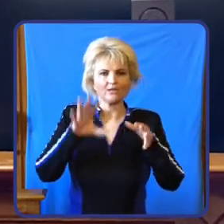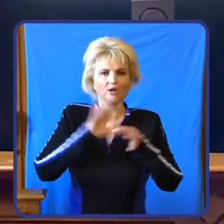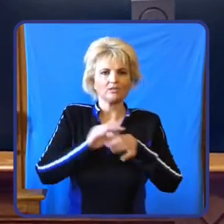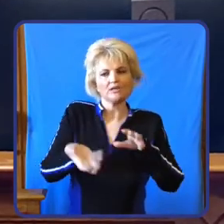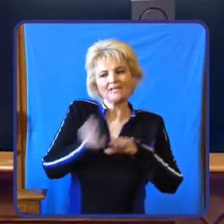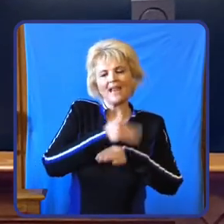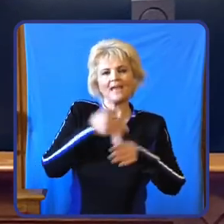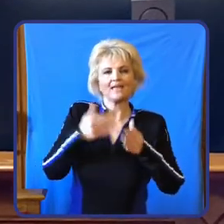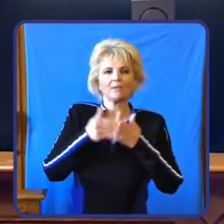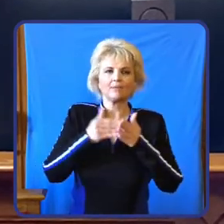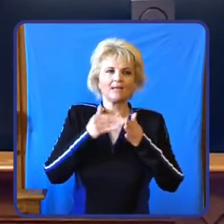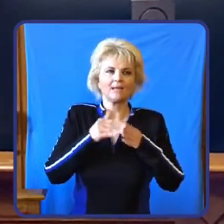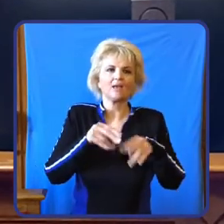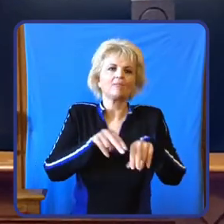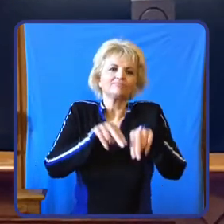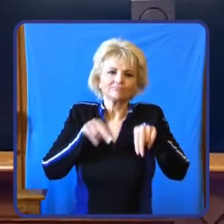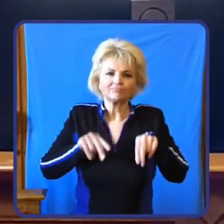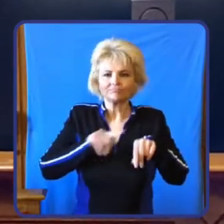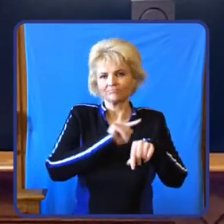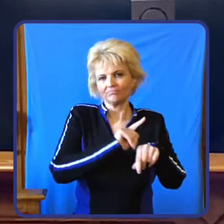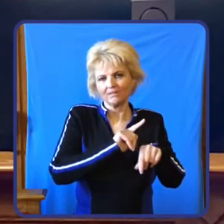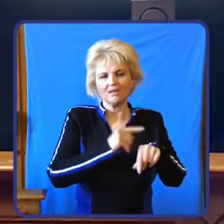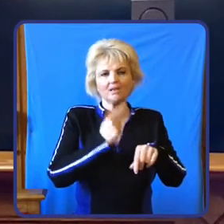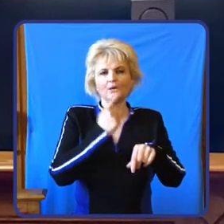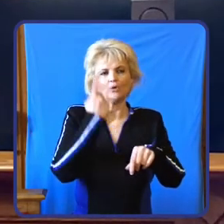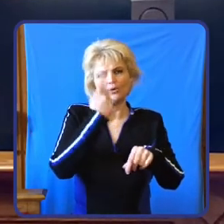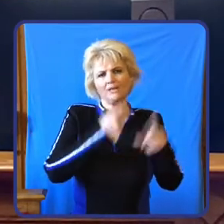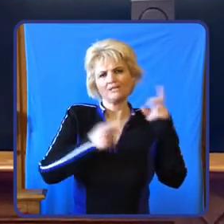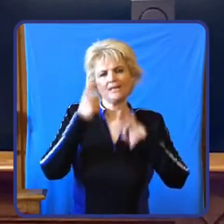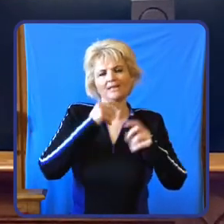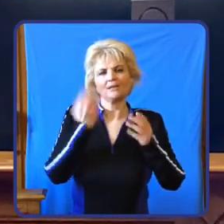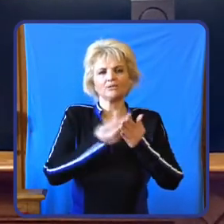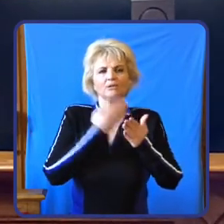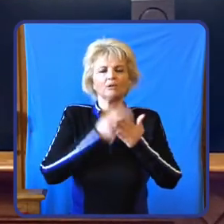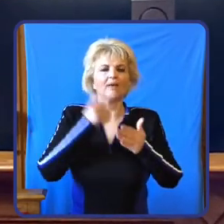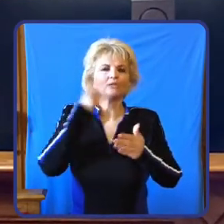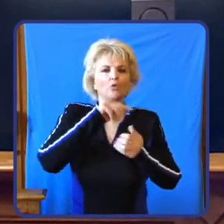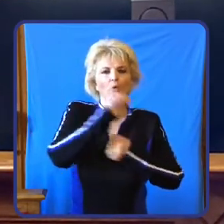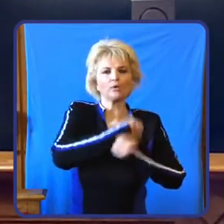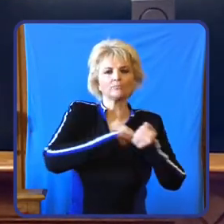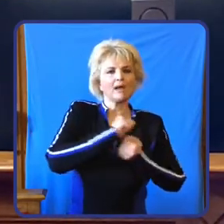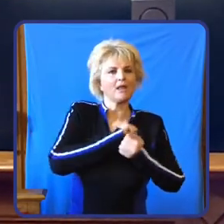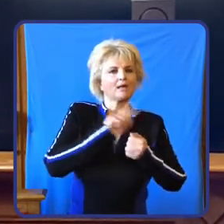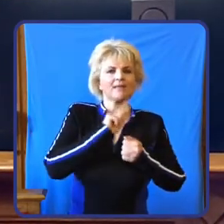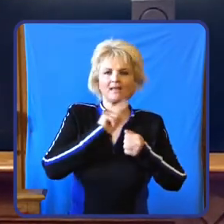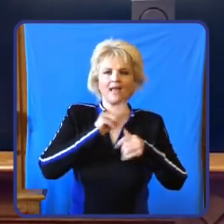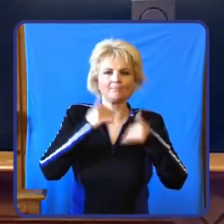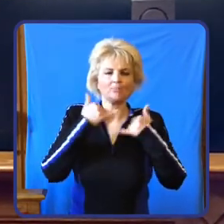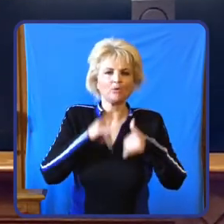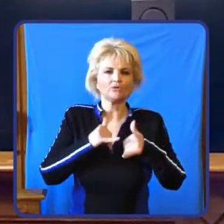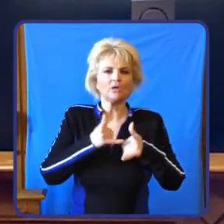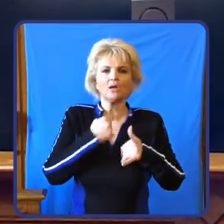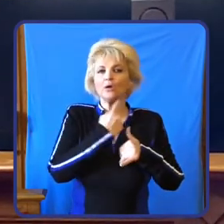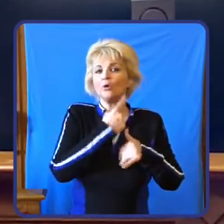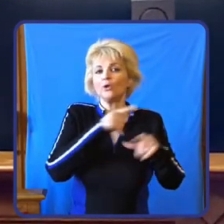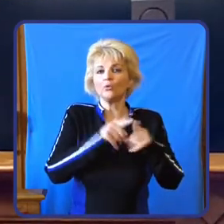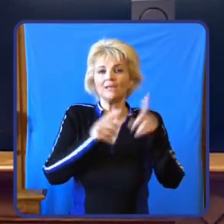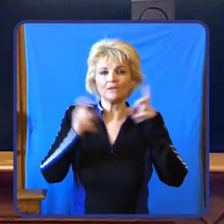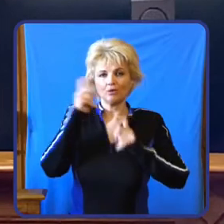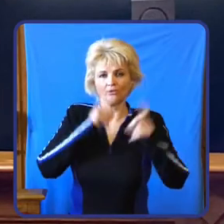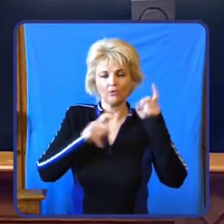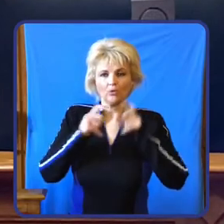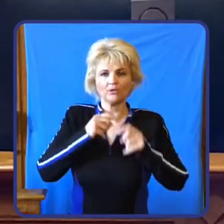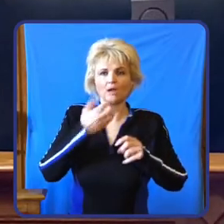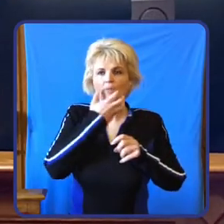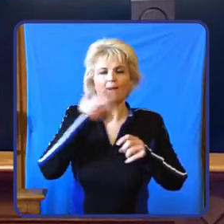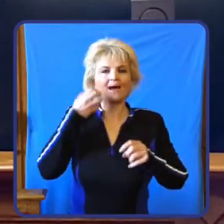még tartotta magát ahhoz, hogy ön szerint is szükség van a Tótmalomra, csak nem most. Önök pontosan így gondolkoznak érdekes módon a